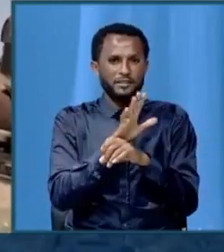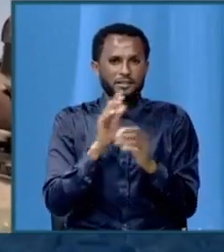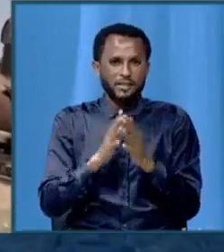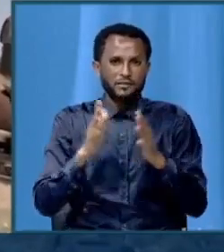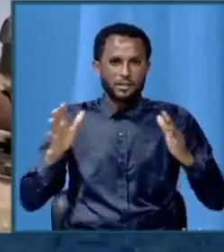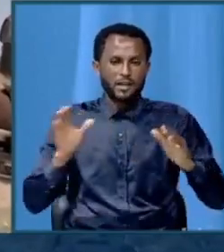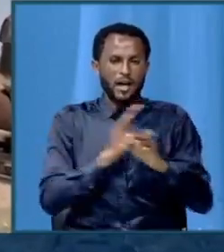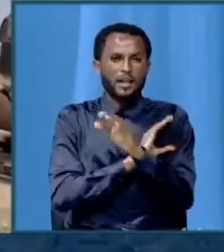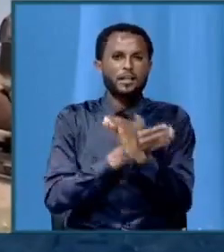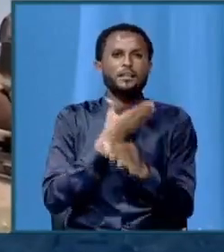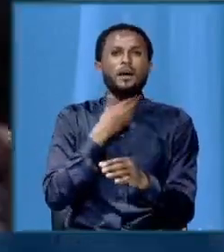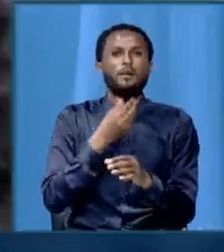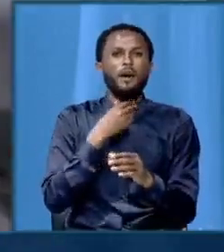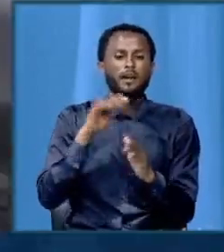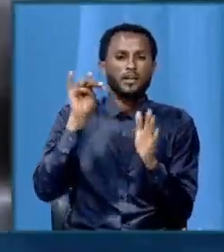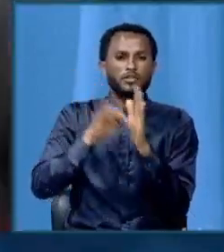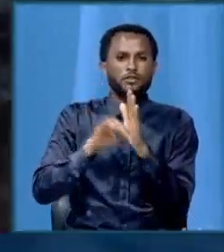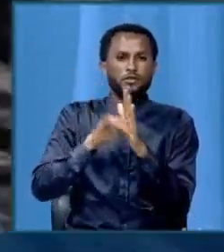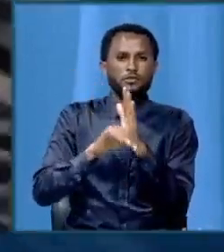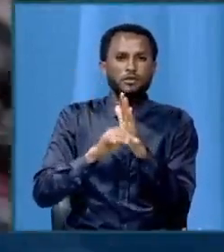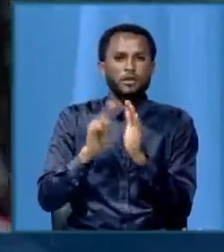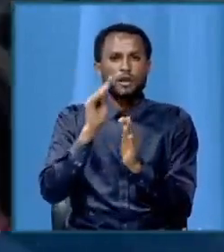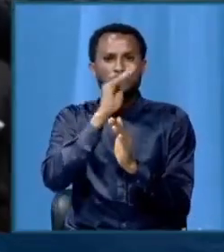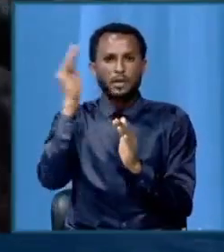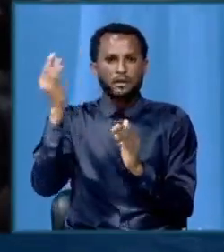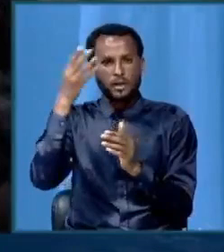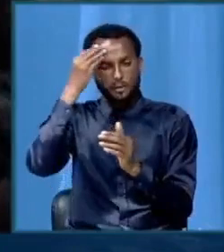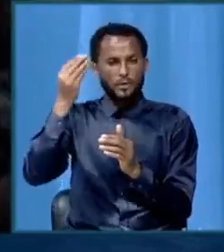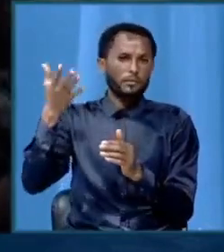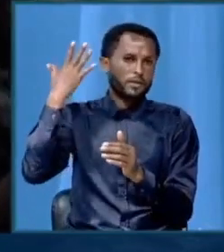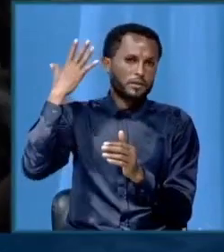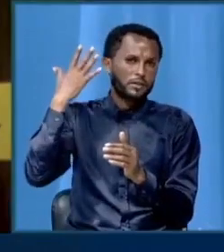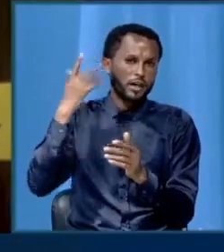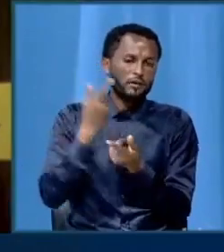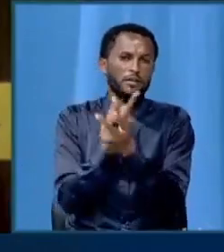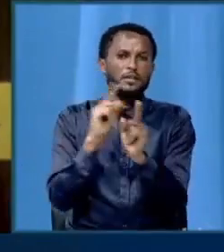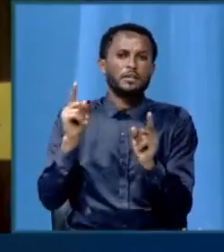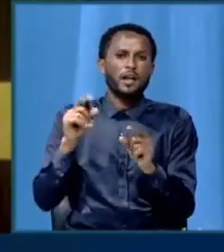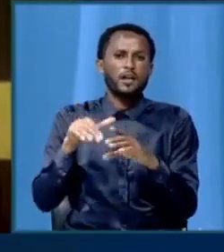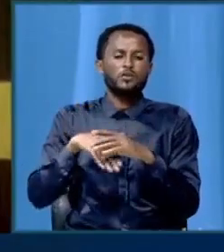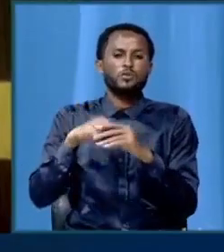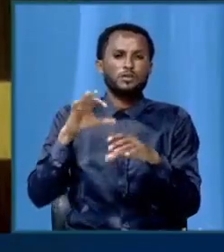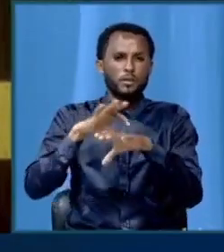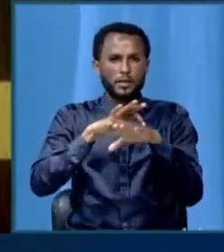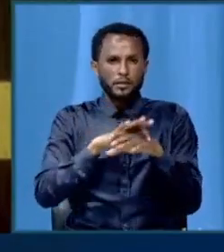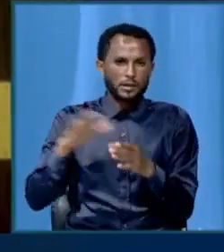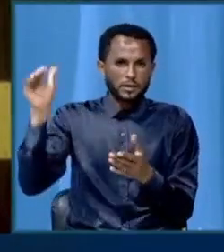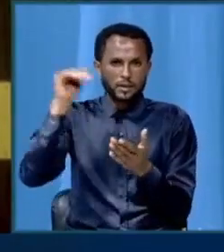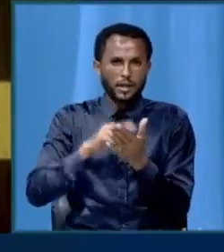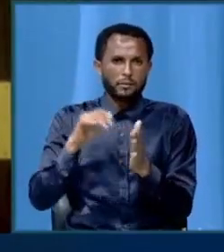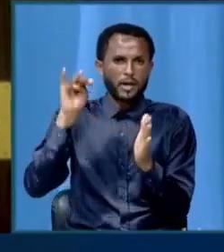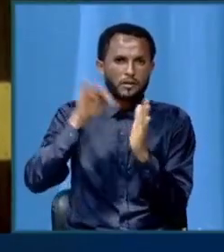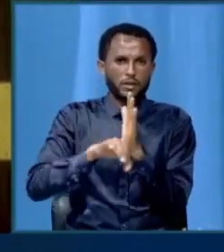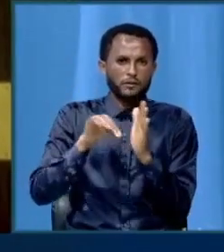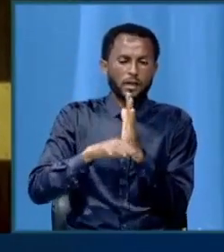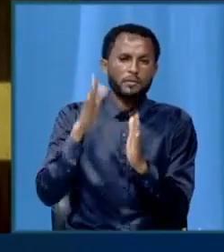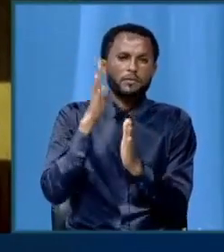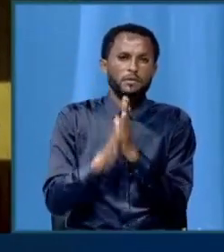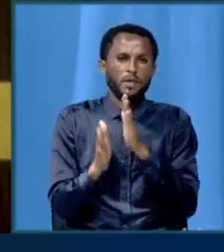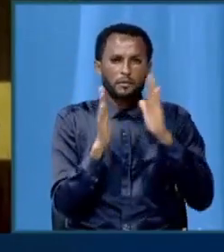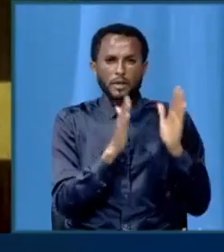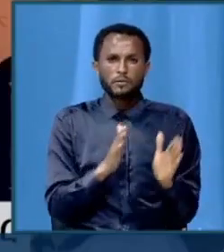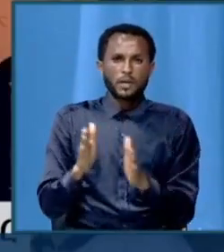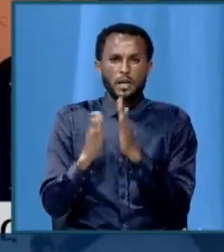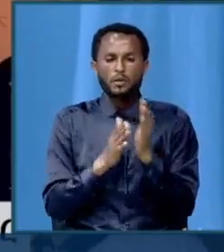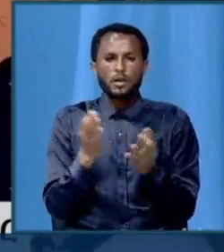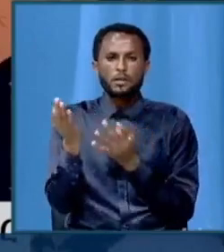ብተስፋሕፋሕቲ ሓይልታት ኣምሓራ ዝጭፍጨፍ ዘሎ ህዝቢ ምዕራብ ትግራይ ብምርሳዕ ኣብቲ ናፃ ዝወፀ መሬት ትግራይ ኣትዩ ዳግማይ ጆኖሳይድ ንምፍጻም ከም ዝተዳለወ